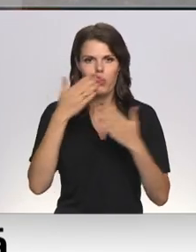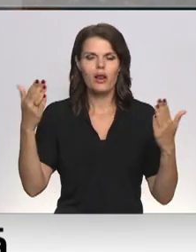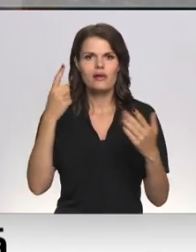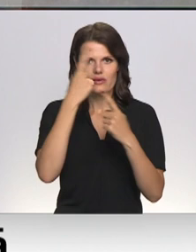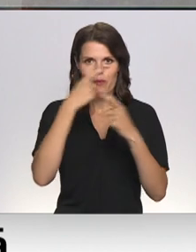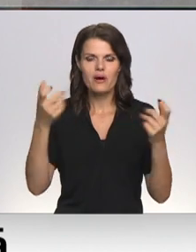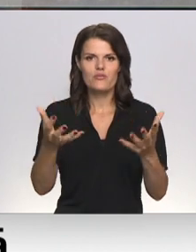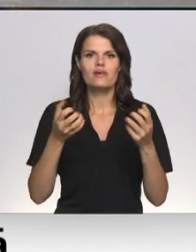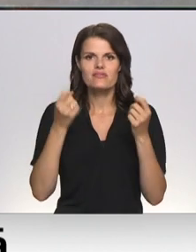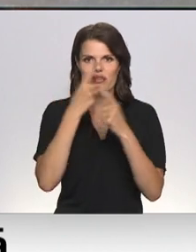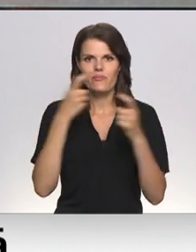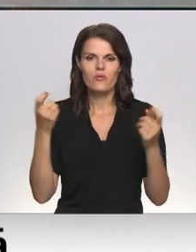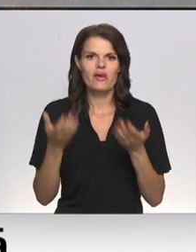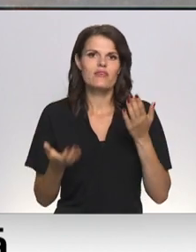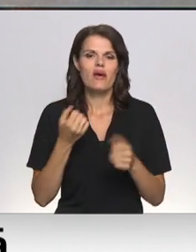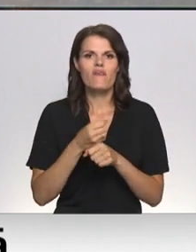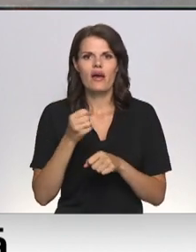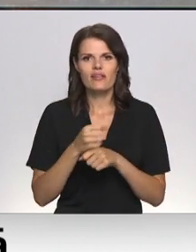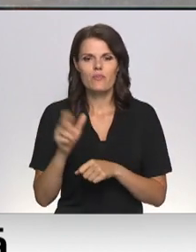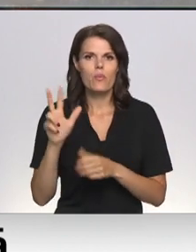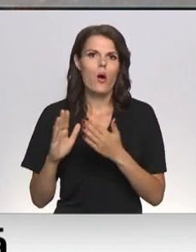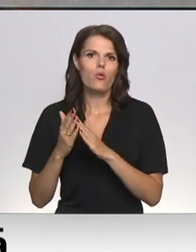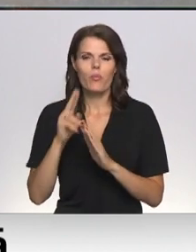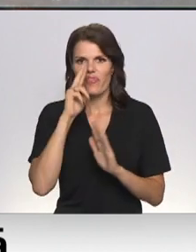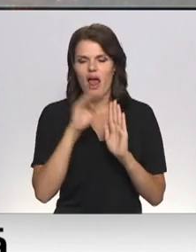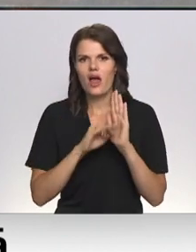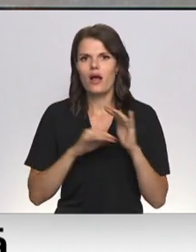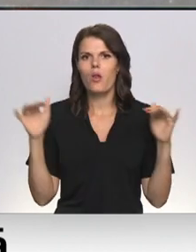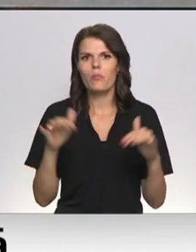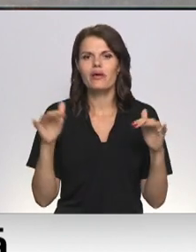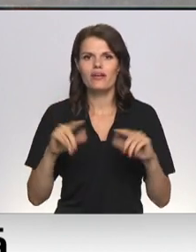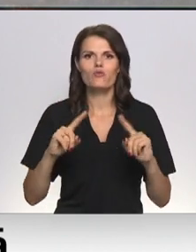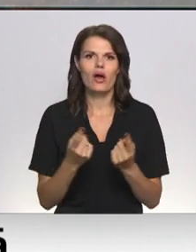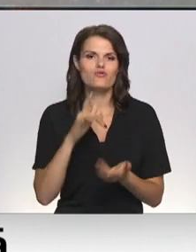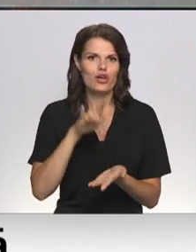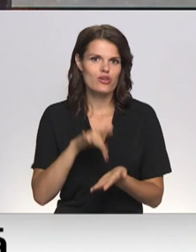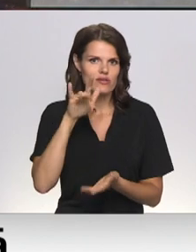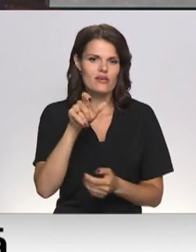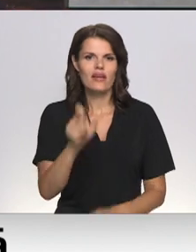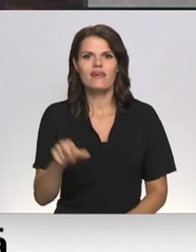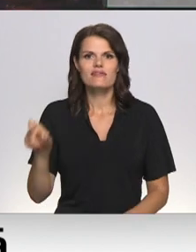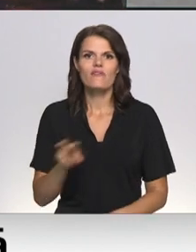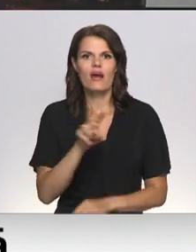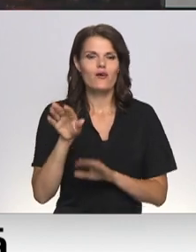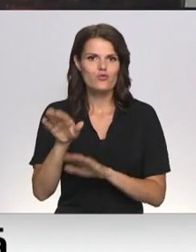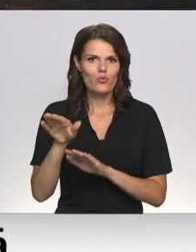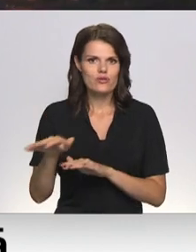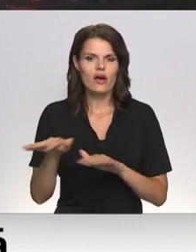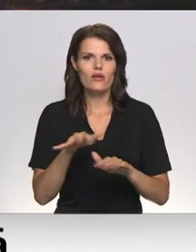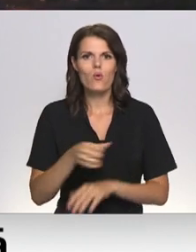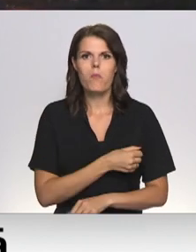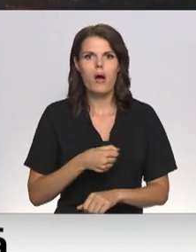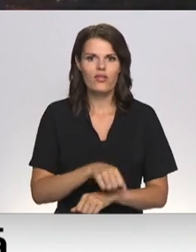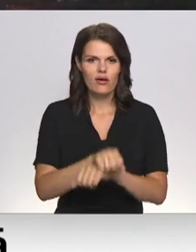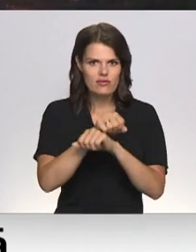saņemta informācija par iespējamu vardarbību Daugavpils nelegālo migrantu aizturēšanas centrā. Cilvēki, kas tur uzturas, rīkojot bada